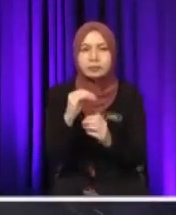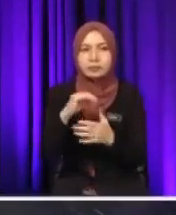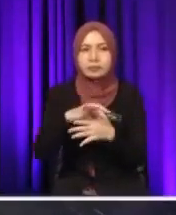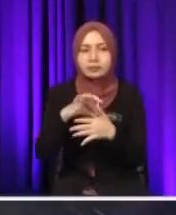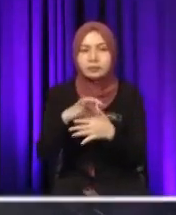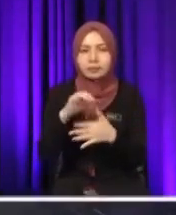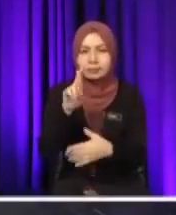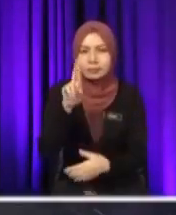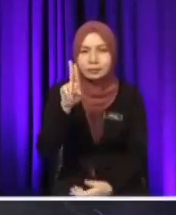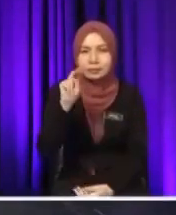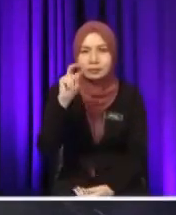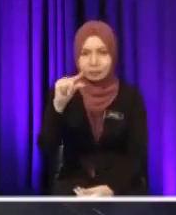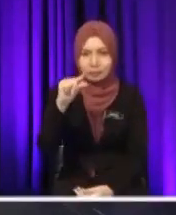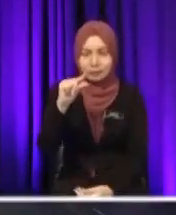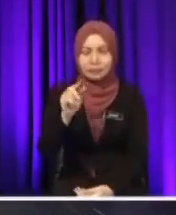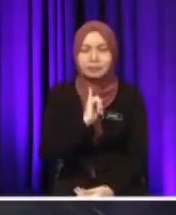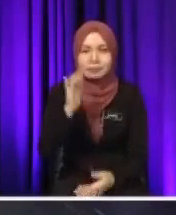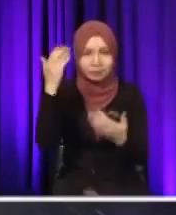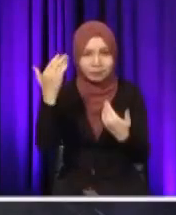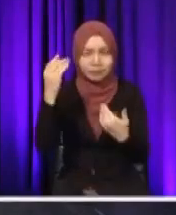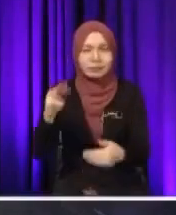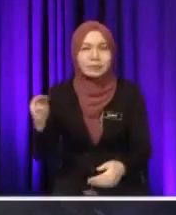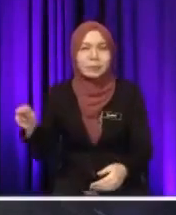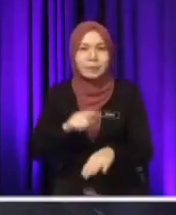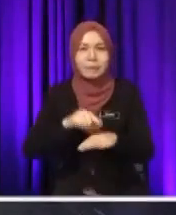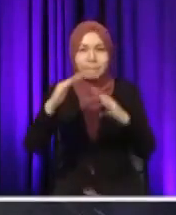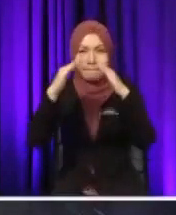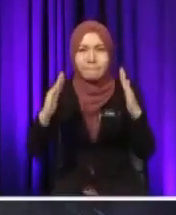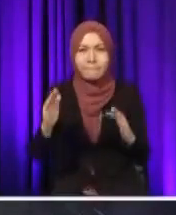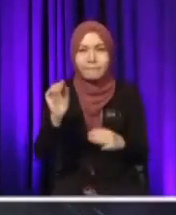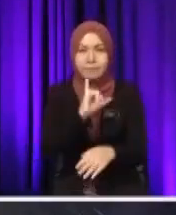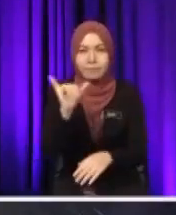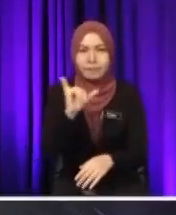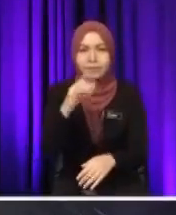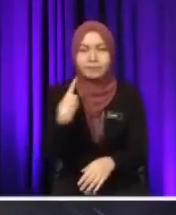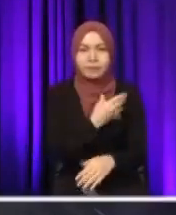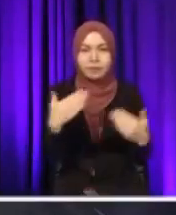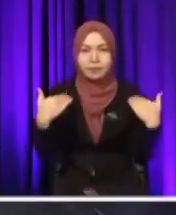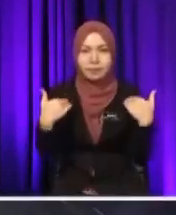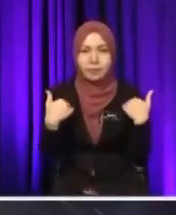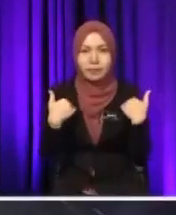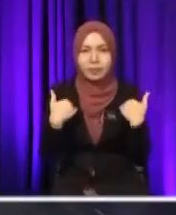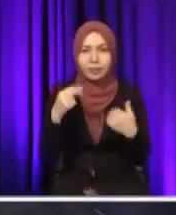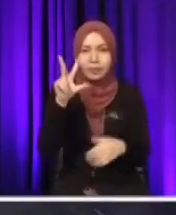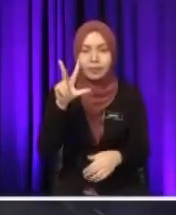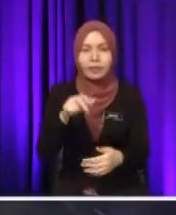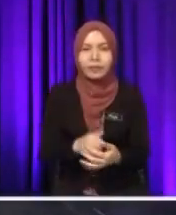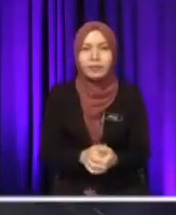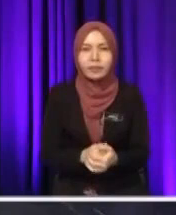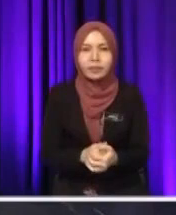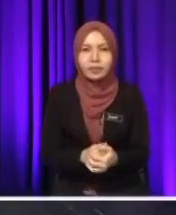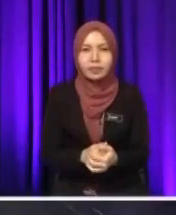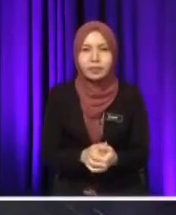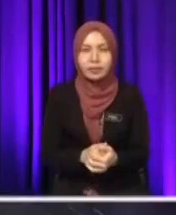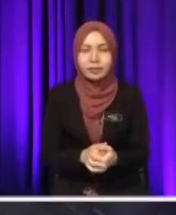Harap-harap murid-murid di rumah pun sama. Boleh tahu kita ada tiga struktur utama pada buah kelapa sawit. Okey,